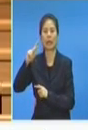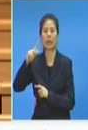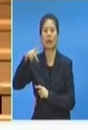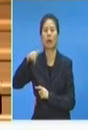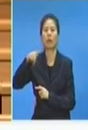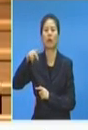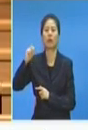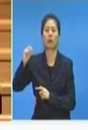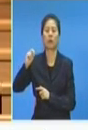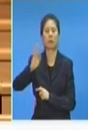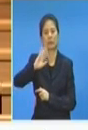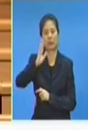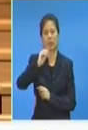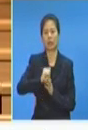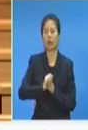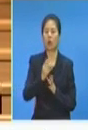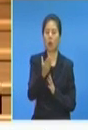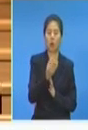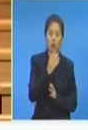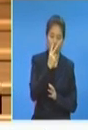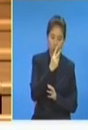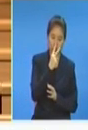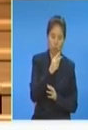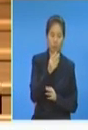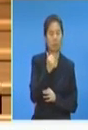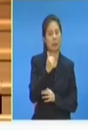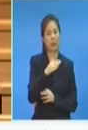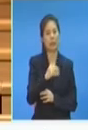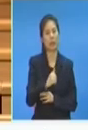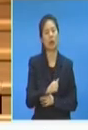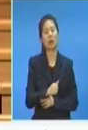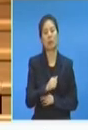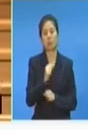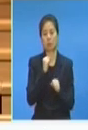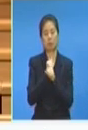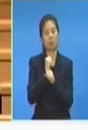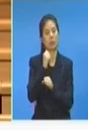ได้ออกหมายค้นไม่ได้เดี๋ยวบางคนบอกว่าออกหมายค้นได้นี่ใครออกได้ครับ